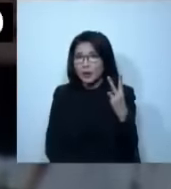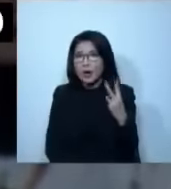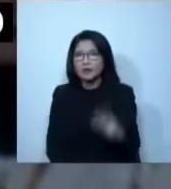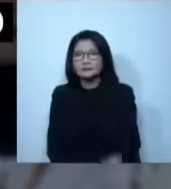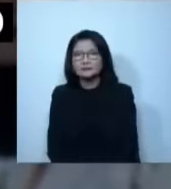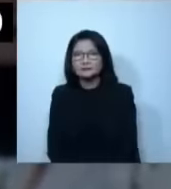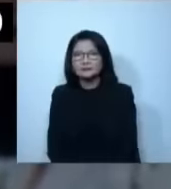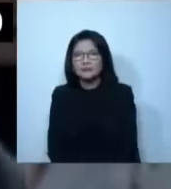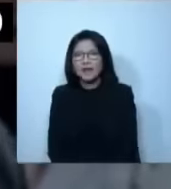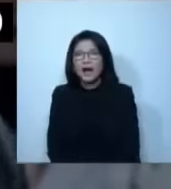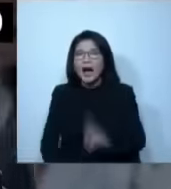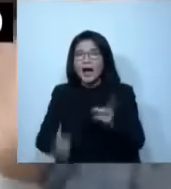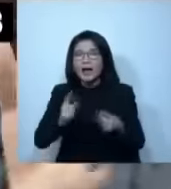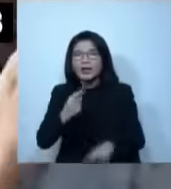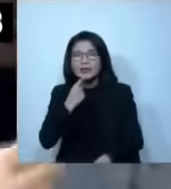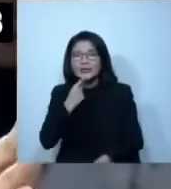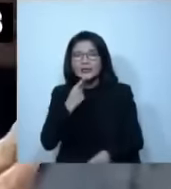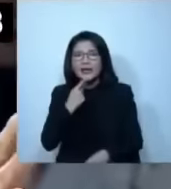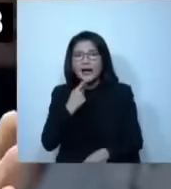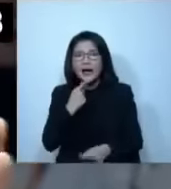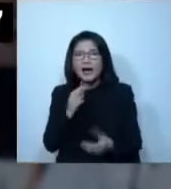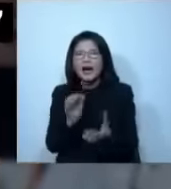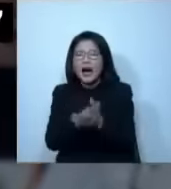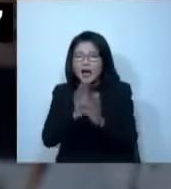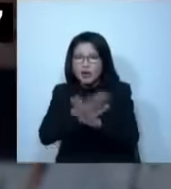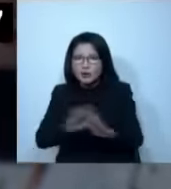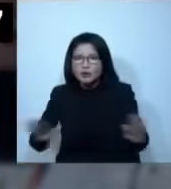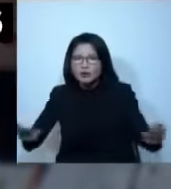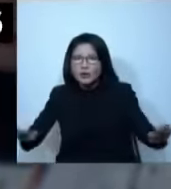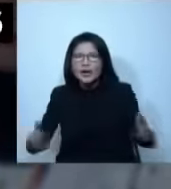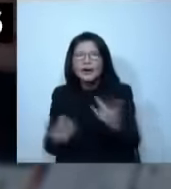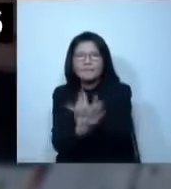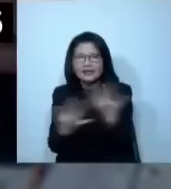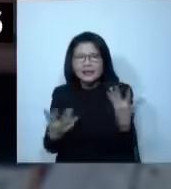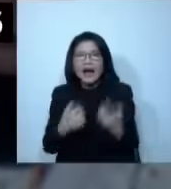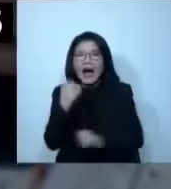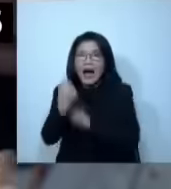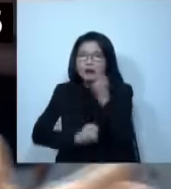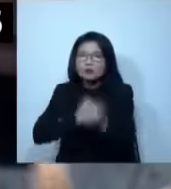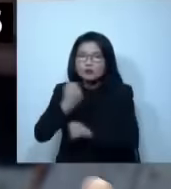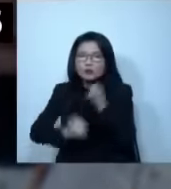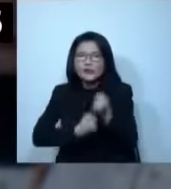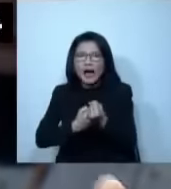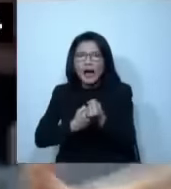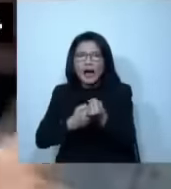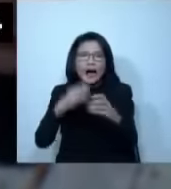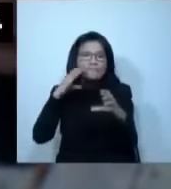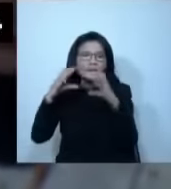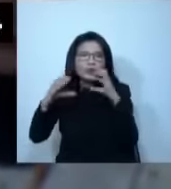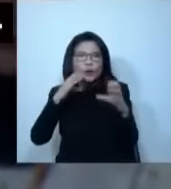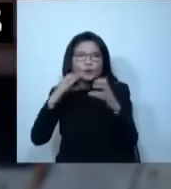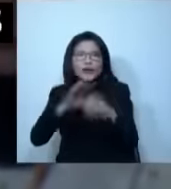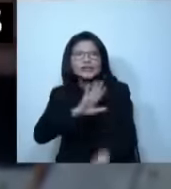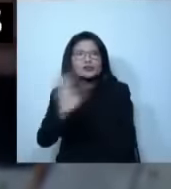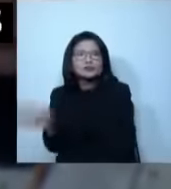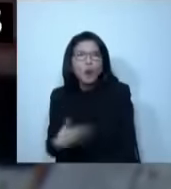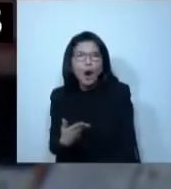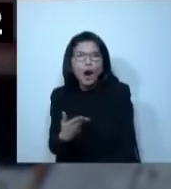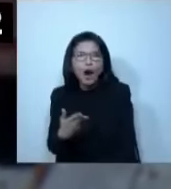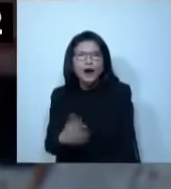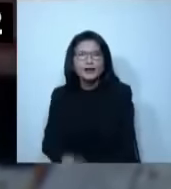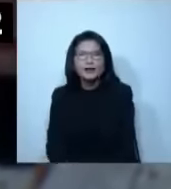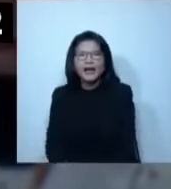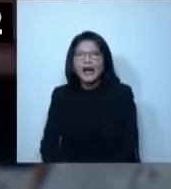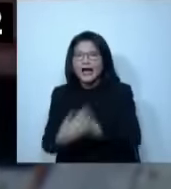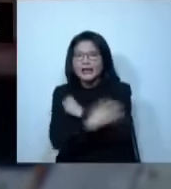Yang kedua, ketika kita berbicara kerukunan, maka kita harus melakukan usaha berkomunikasi dengan semua.